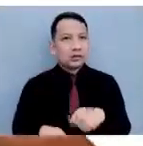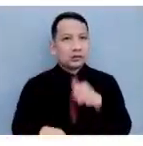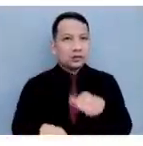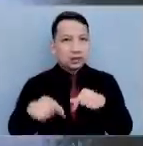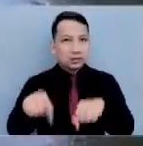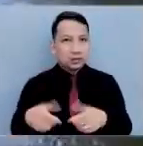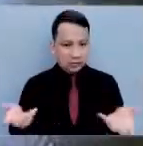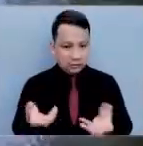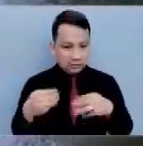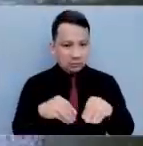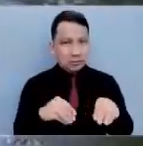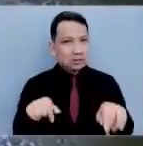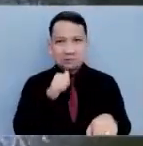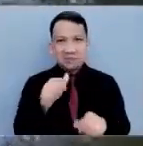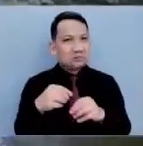lang po kami.